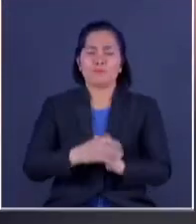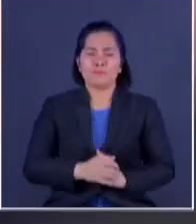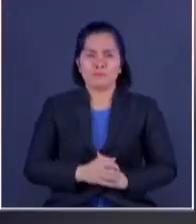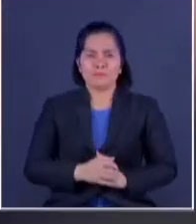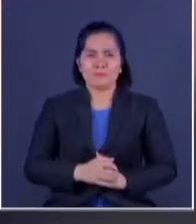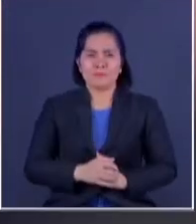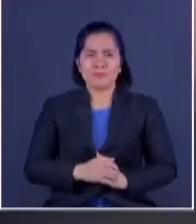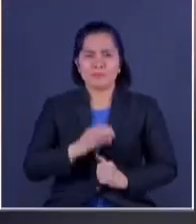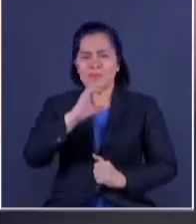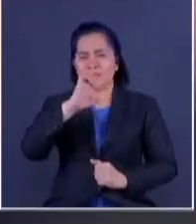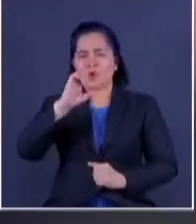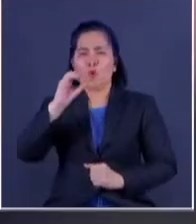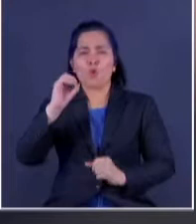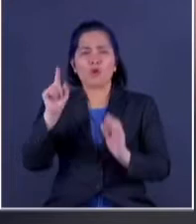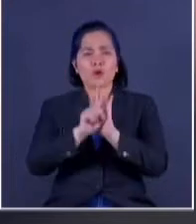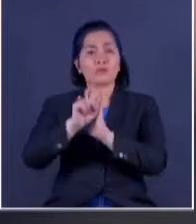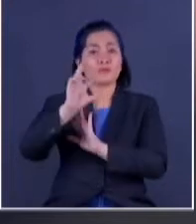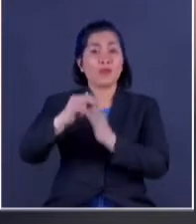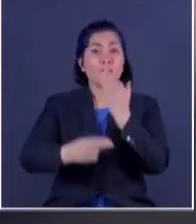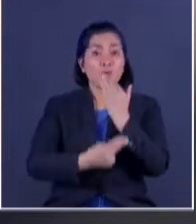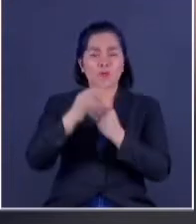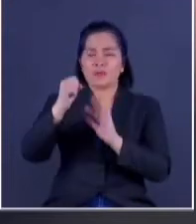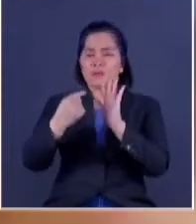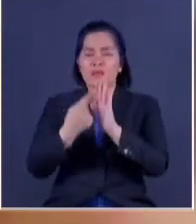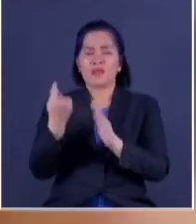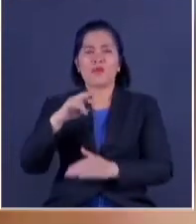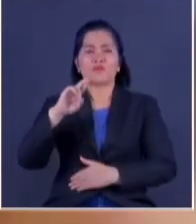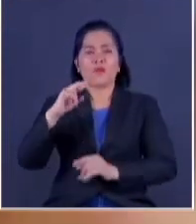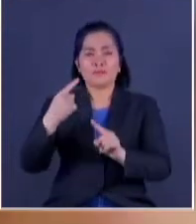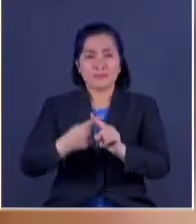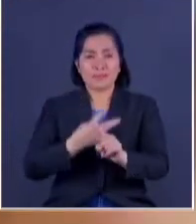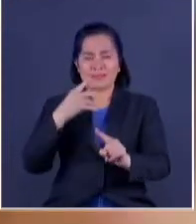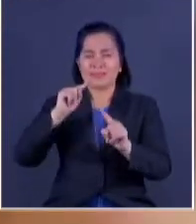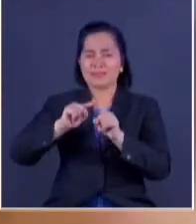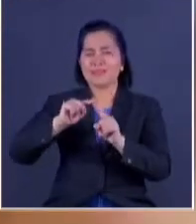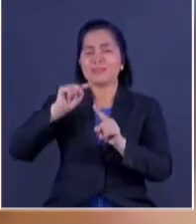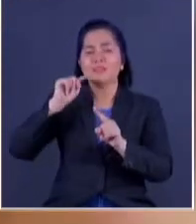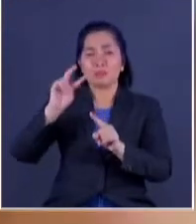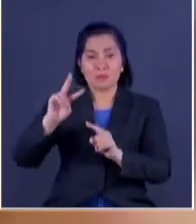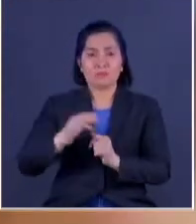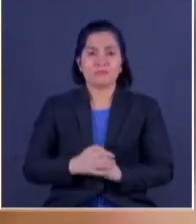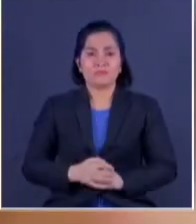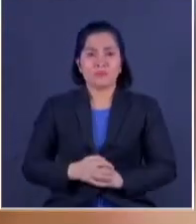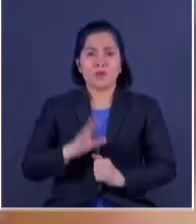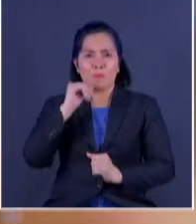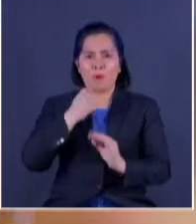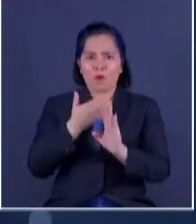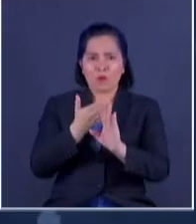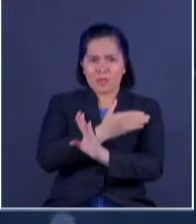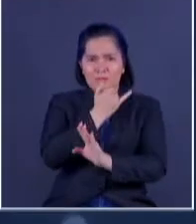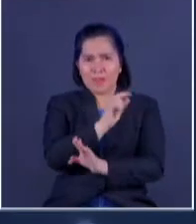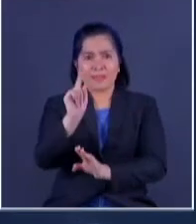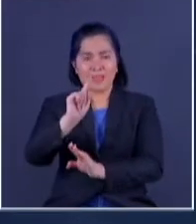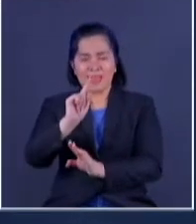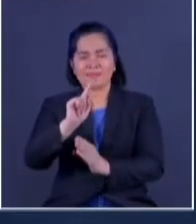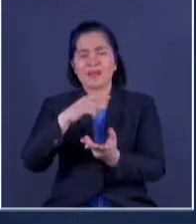Digitalทรานฟอร์เมชั่น foreoครั้งที่ 3ที่โรงแรมอย่างสาทรวันที่ 2เมษายนโดยนักแสดงสาวก็ได้เปิดเผยทำลายของ